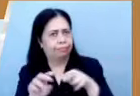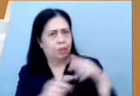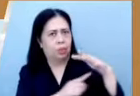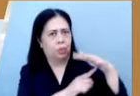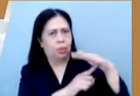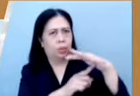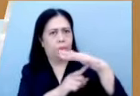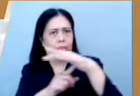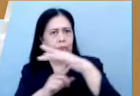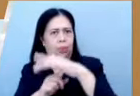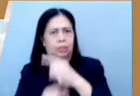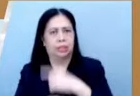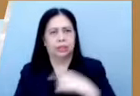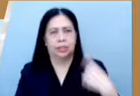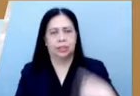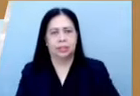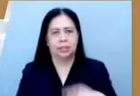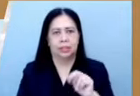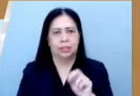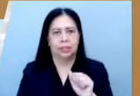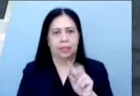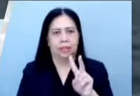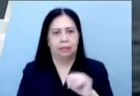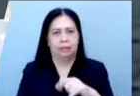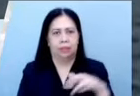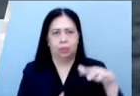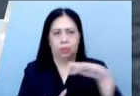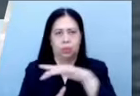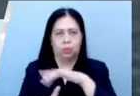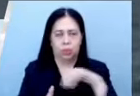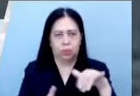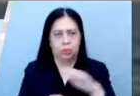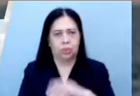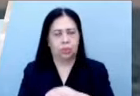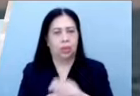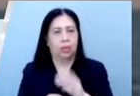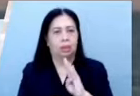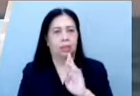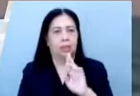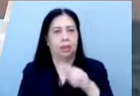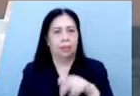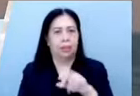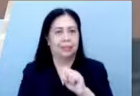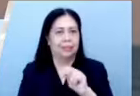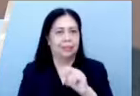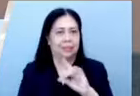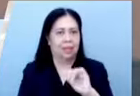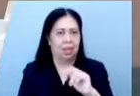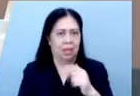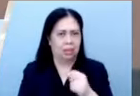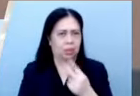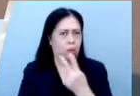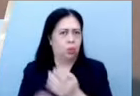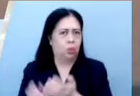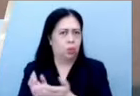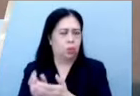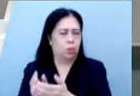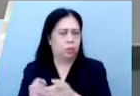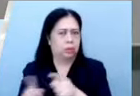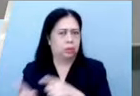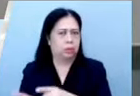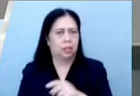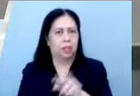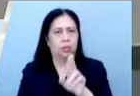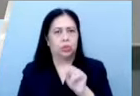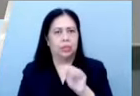Navy. Inikutan nito ang BRP Sindangan at BRP Cabra na nag-escort sa dalawang resupply ship na unay sa May 1 at unay sa May 4.